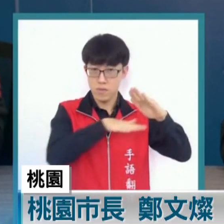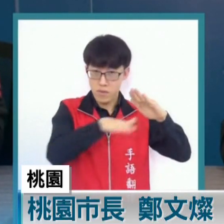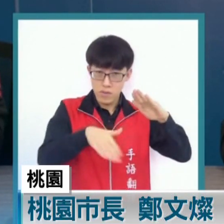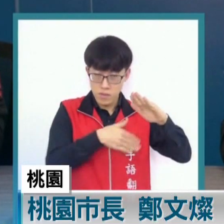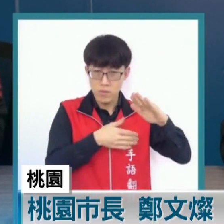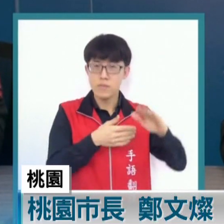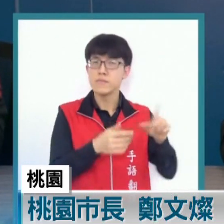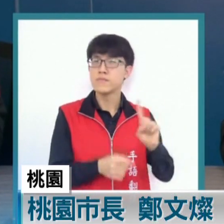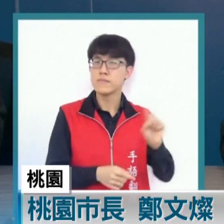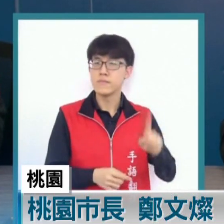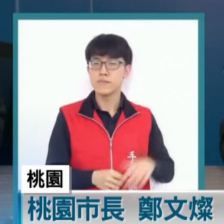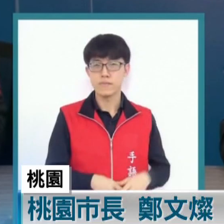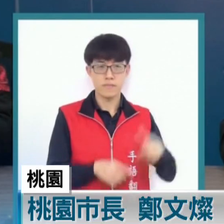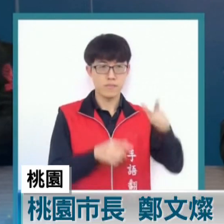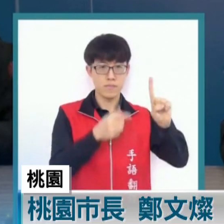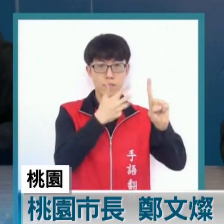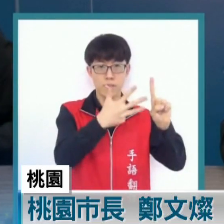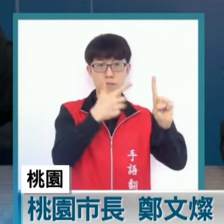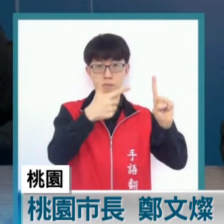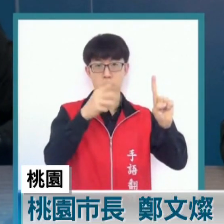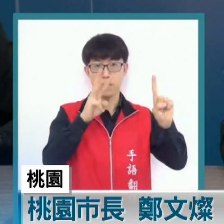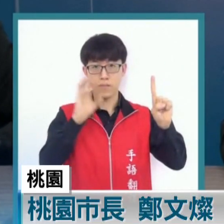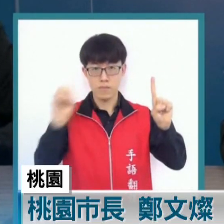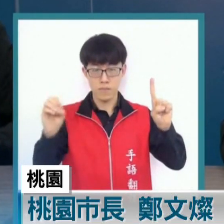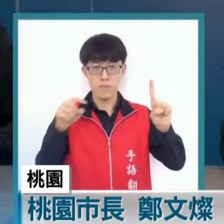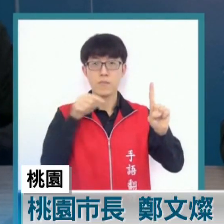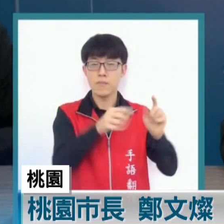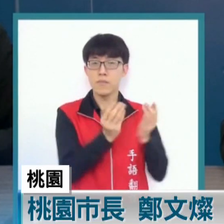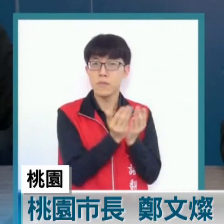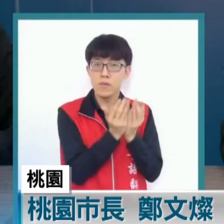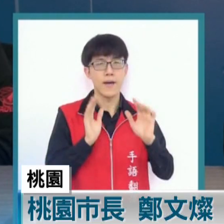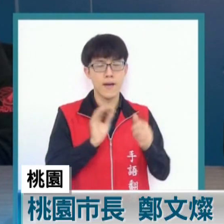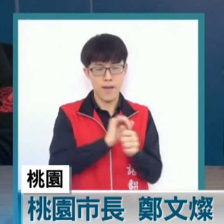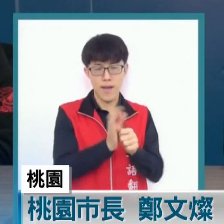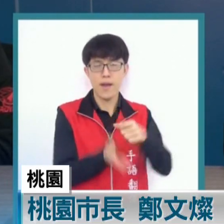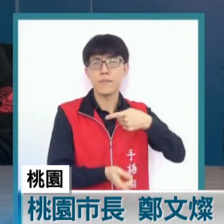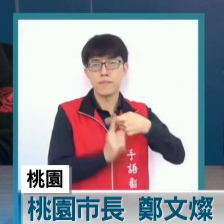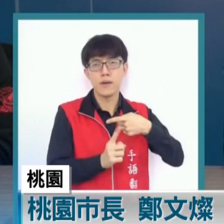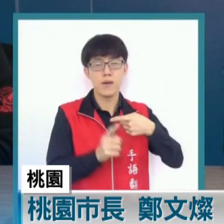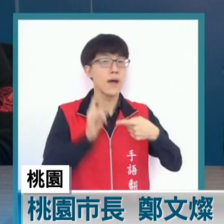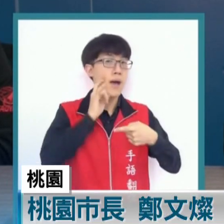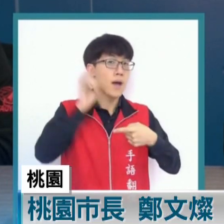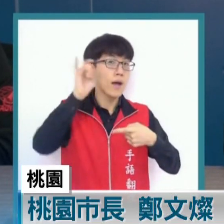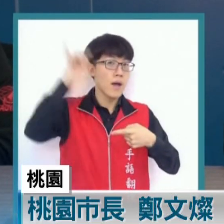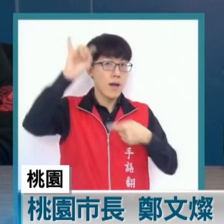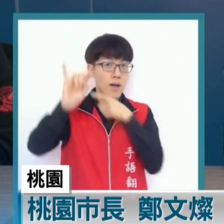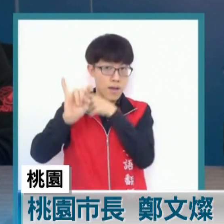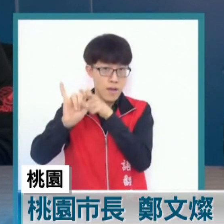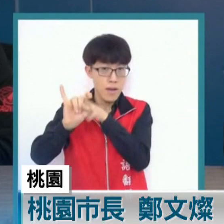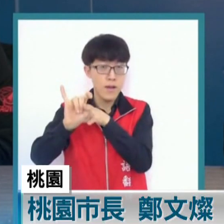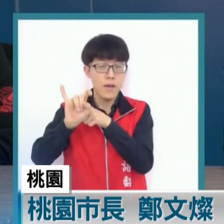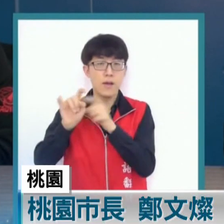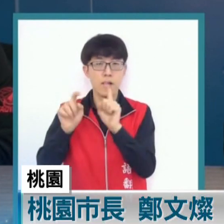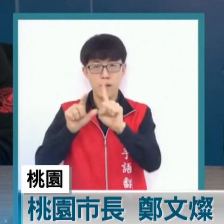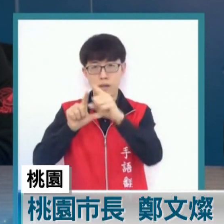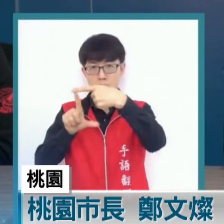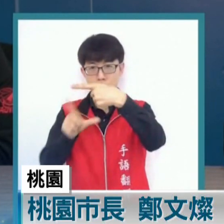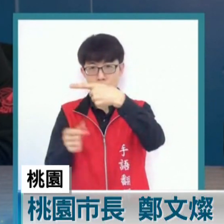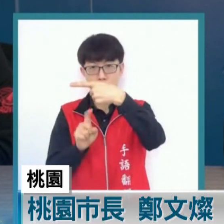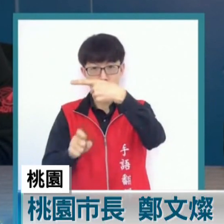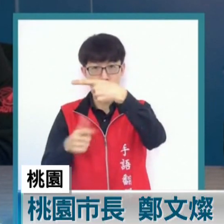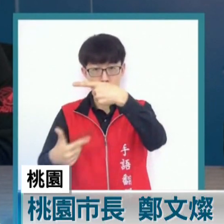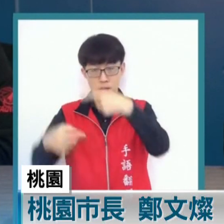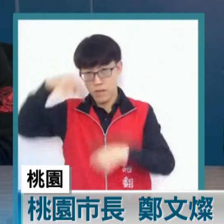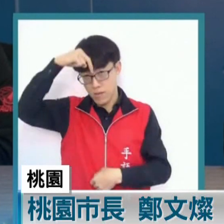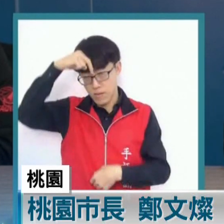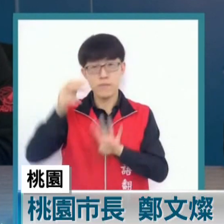是18630，他是就读在加贝尔幼儿园哦，他的祖母在1月16号。